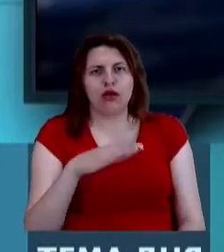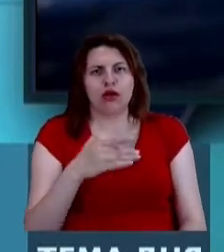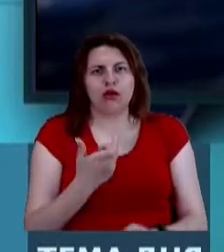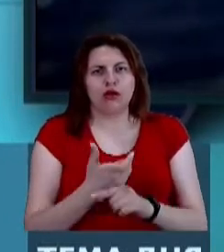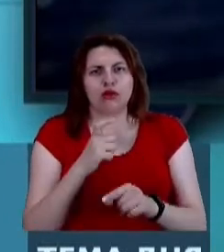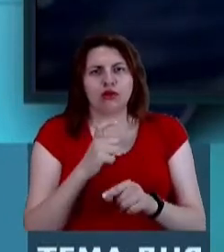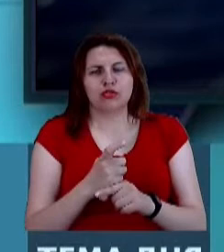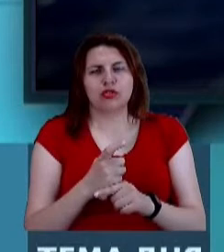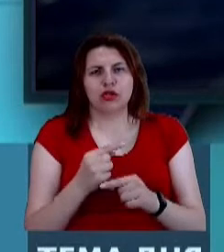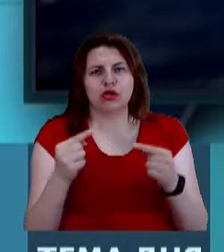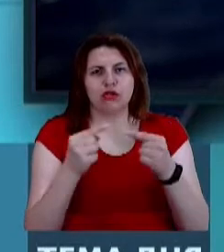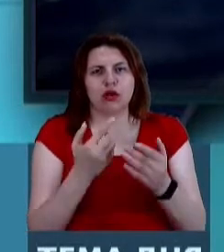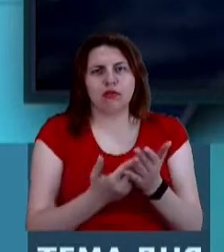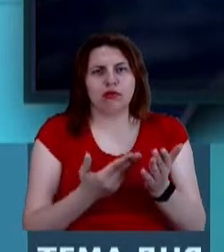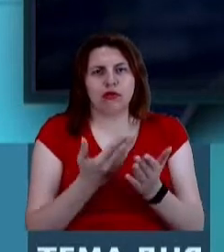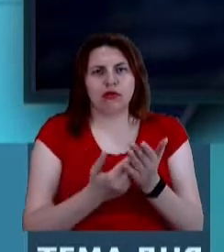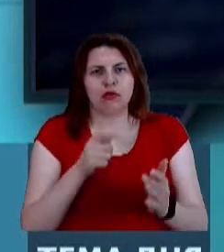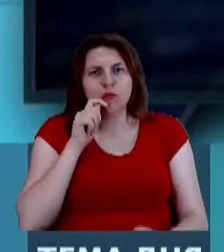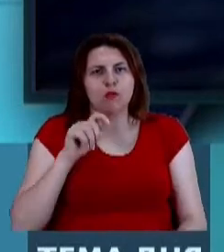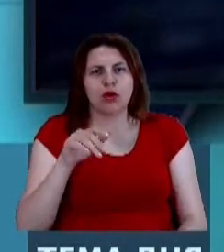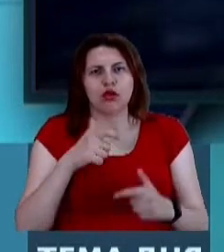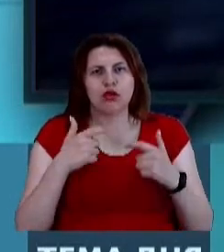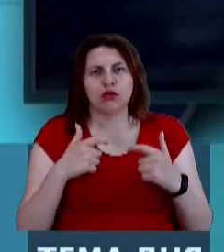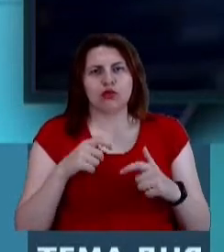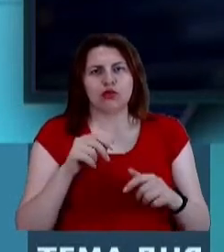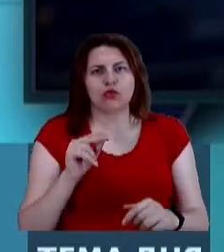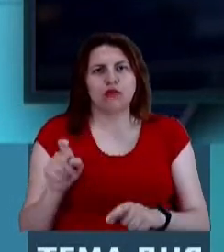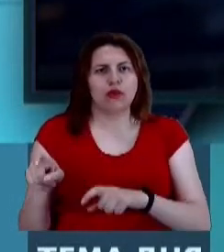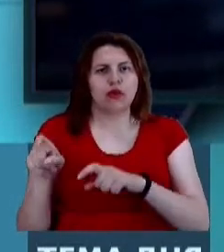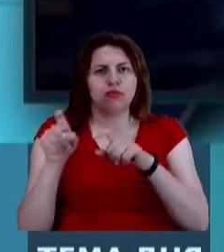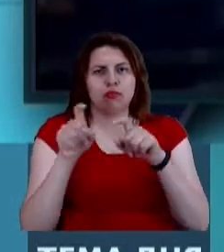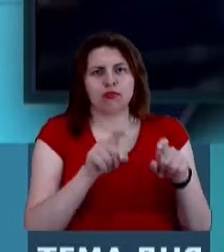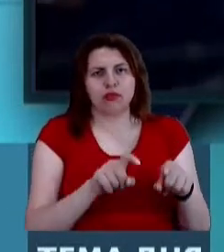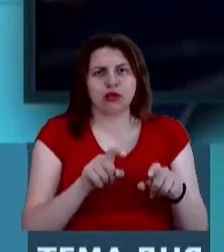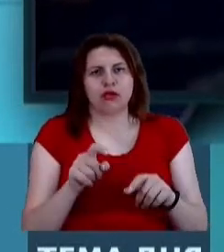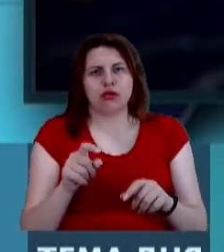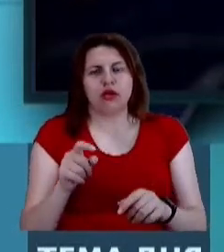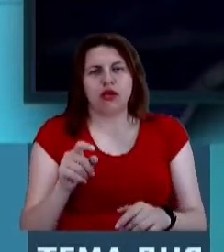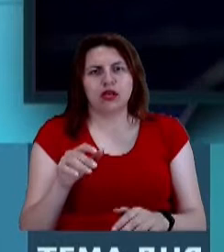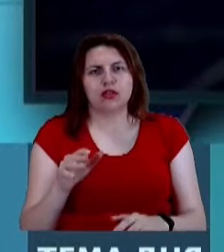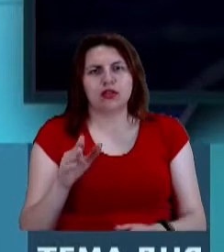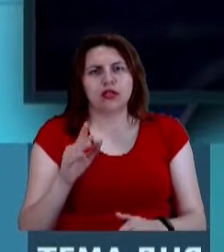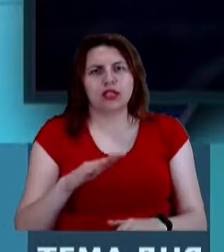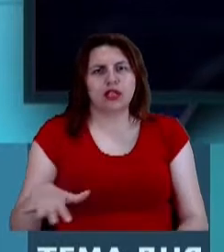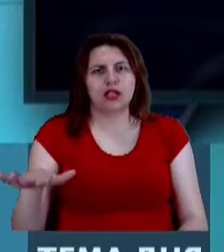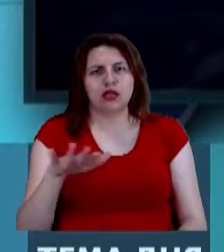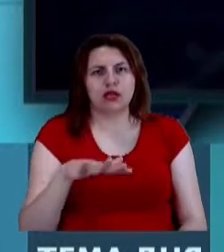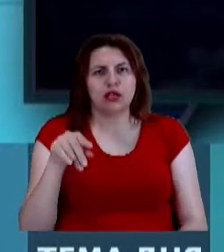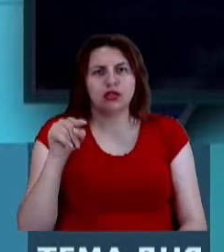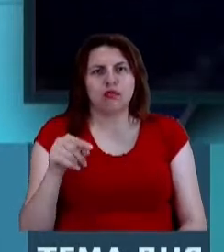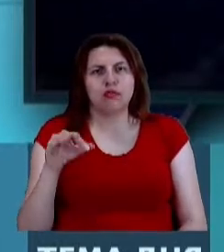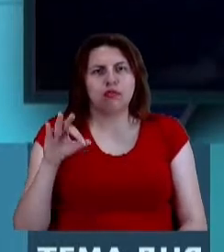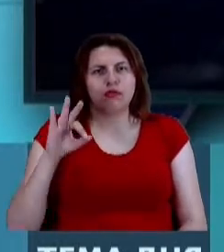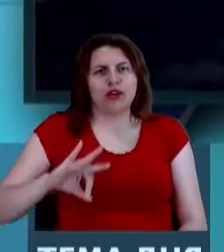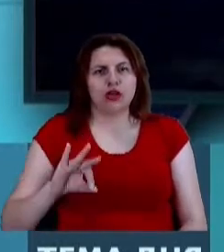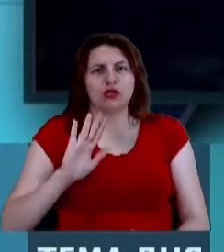приклад українського студента, який переїхав з переміщених територій, і попри те, що йому пропонували набагато вигідніші умови